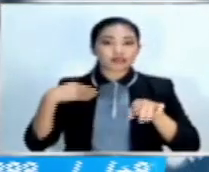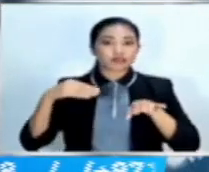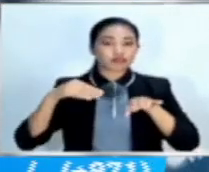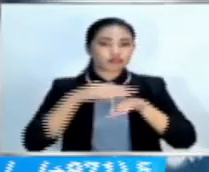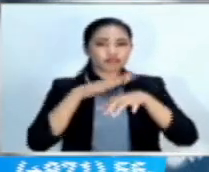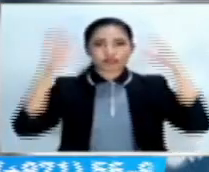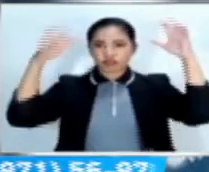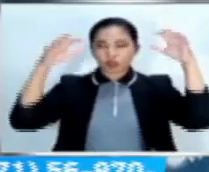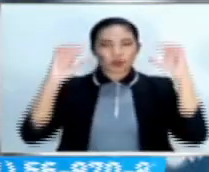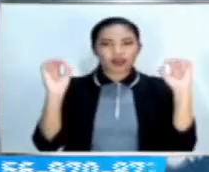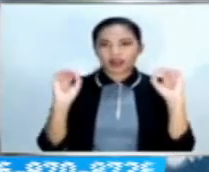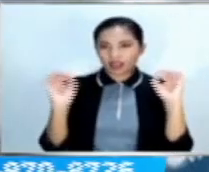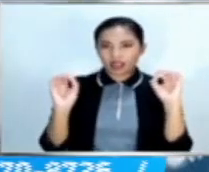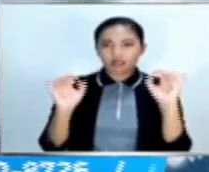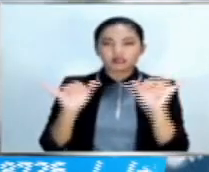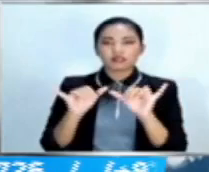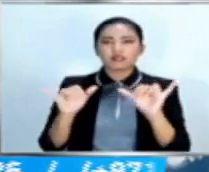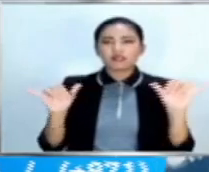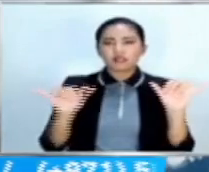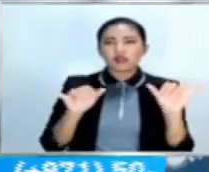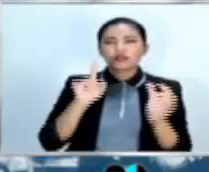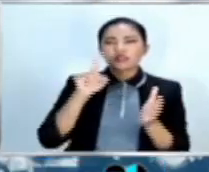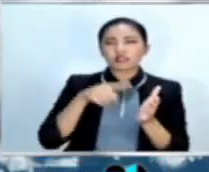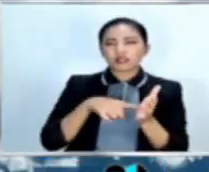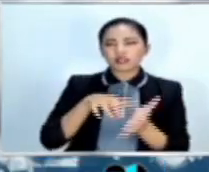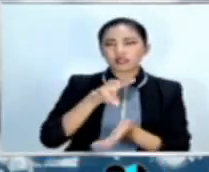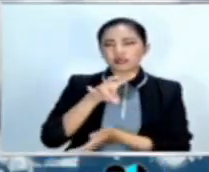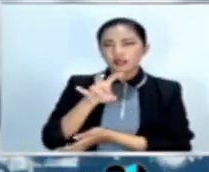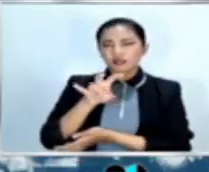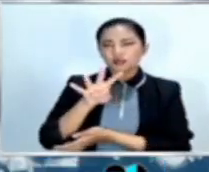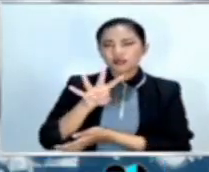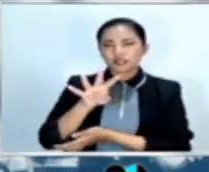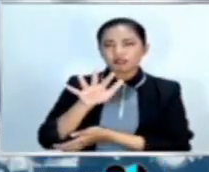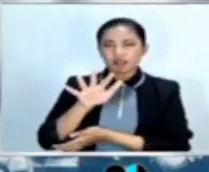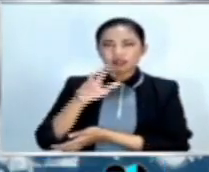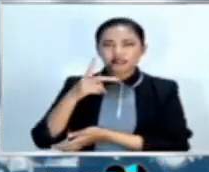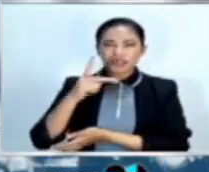layong 1,745 kilometers silangan ng southern Luzon.